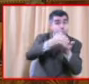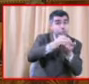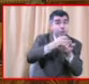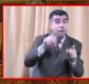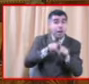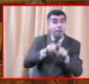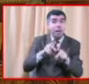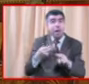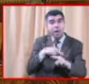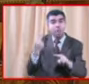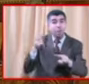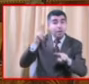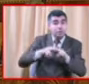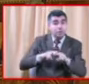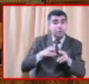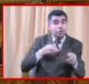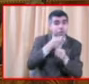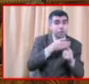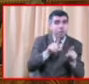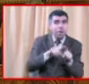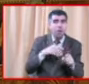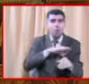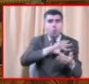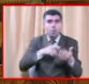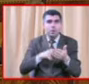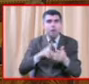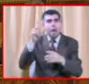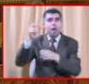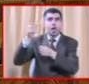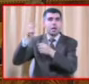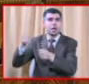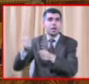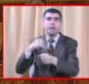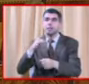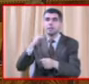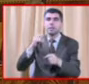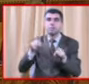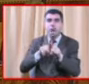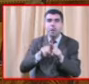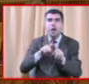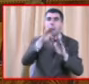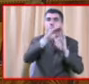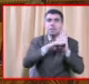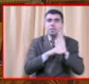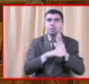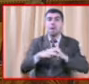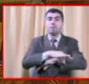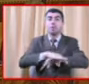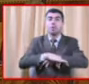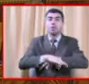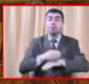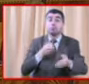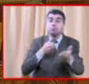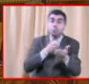الشهداء ان يذهبوا ضحا وسدا. لابد احنا كنطالبوا بلجنه تقصي الحقائق باش نعرفوا